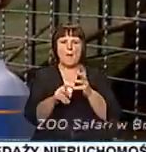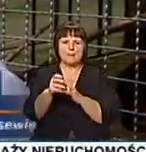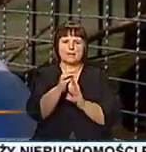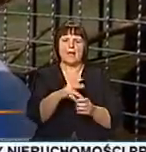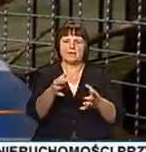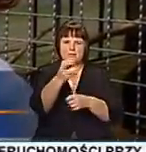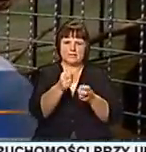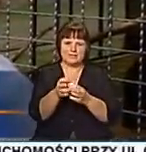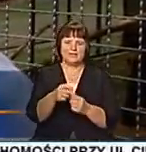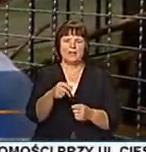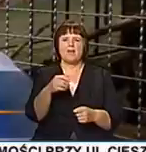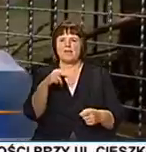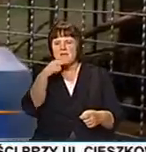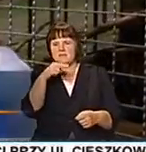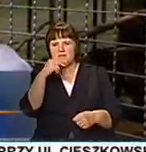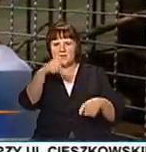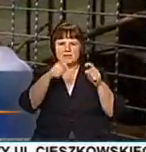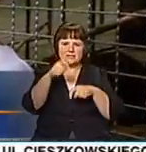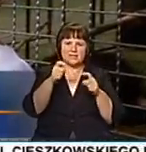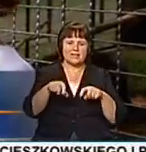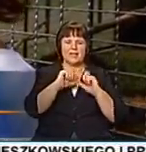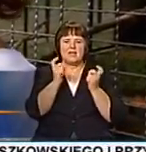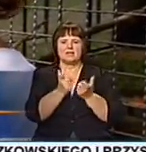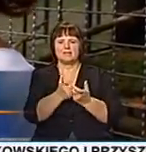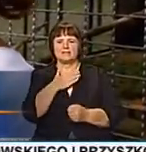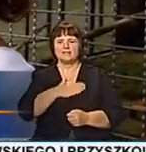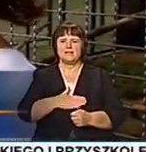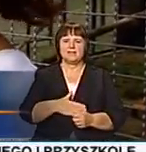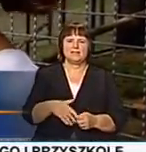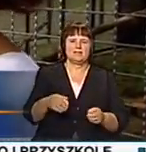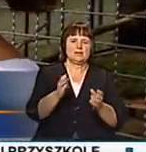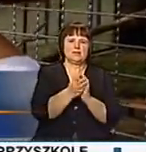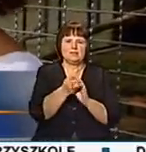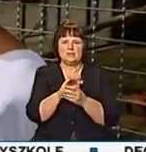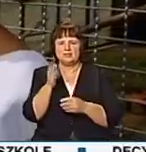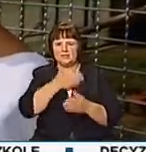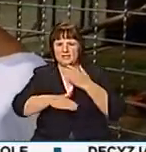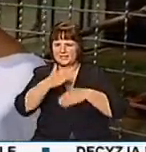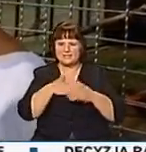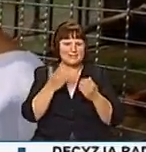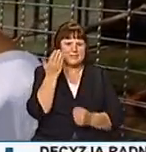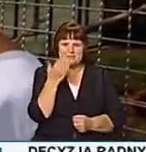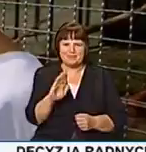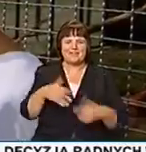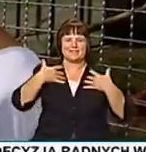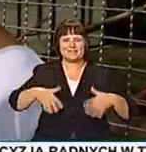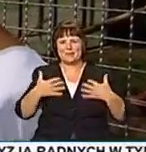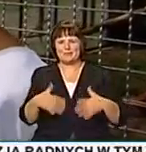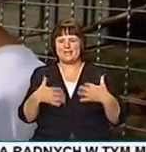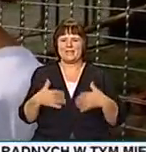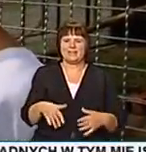gdyby łapał te kropelki wody, całe strugi, składa te łapki. No, cieszy się niezmiernie z tych kąpieli,